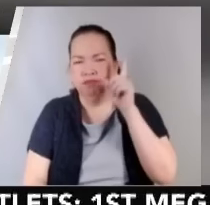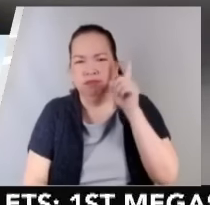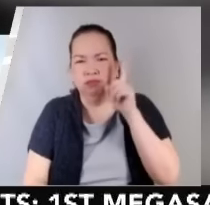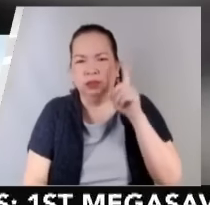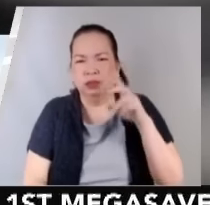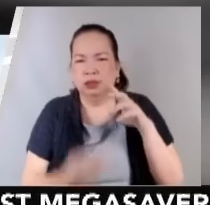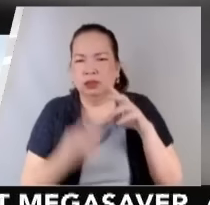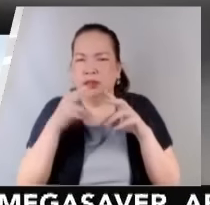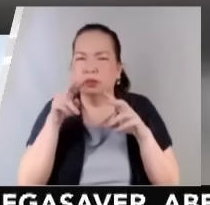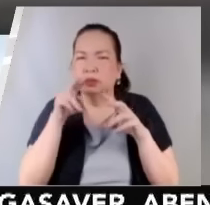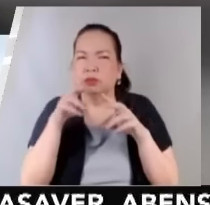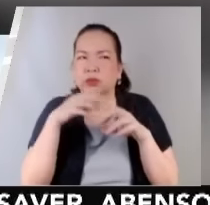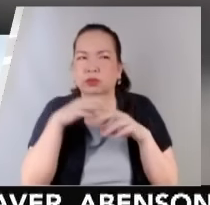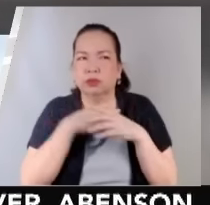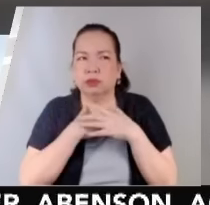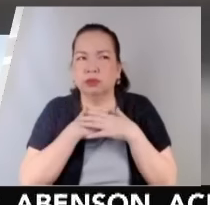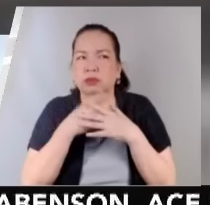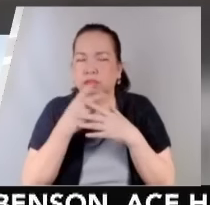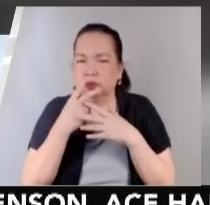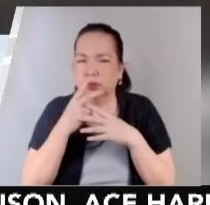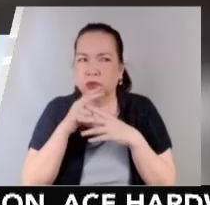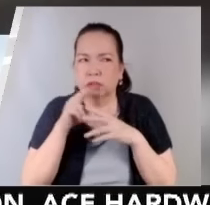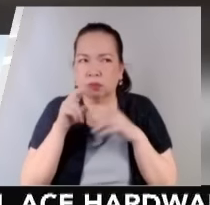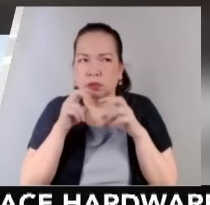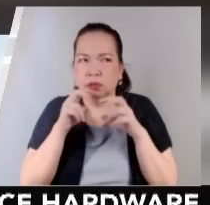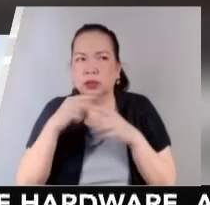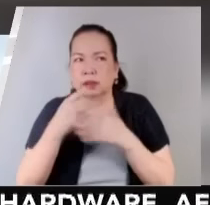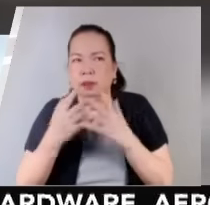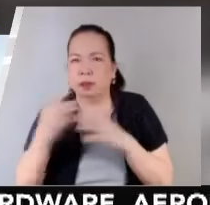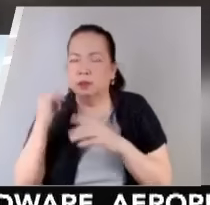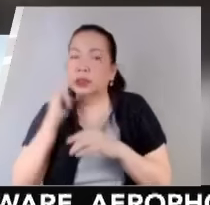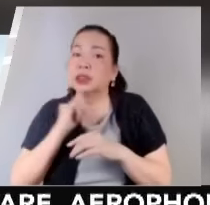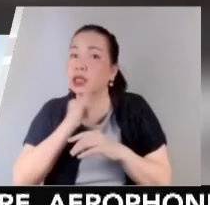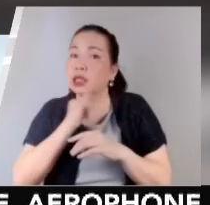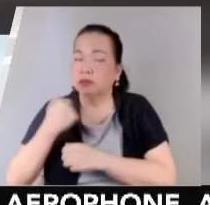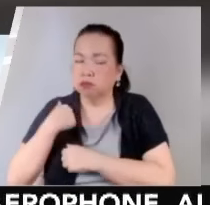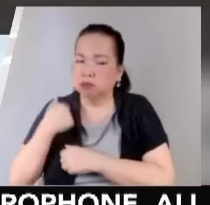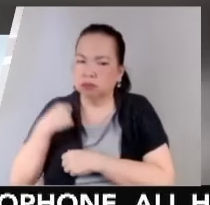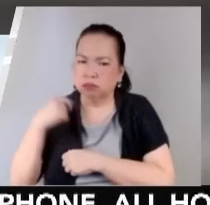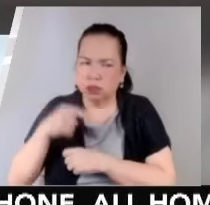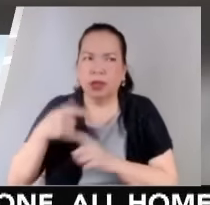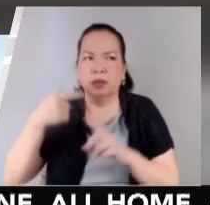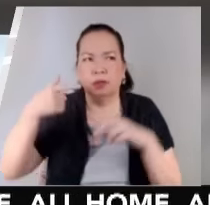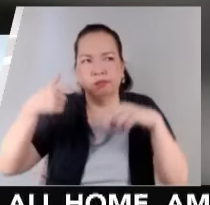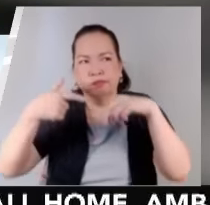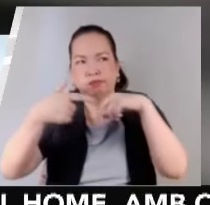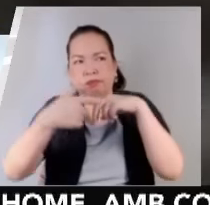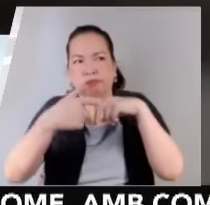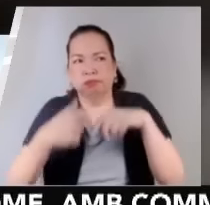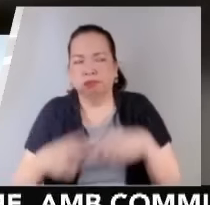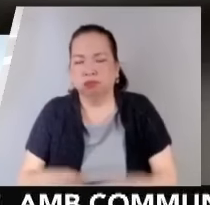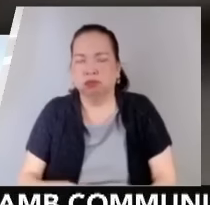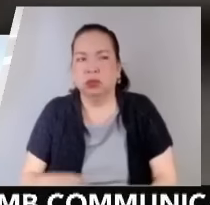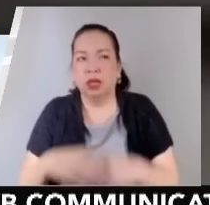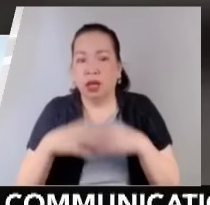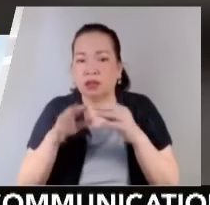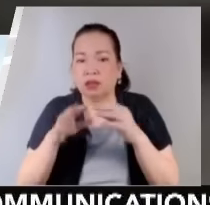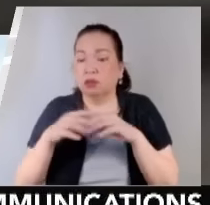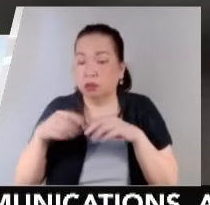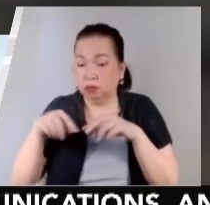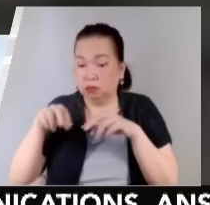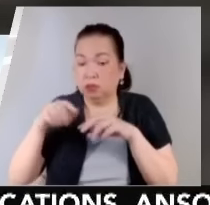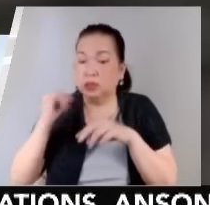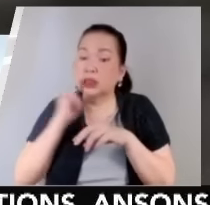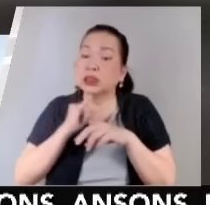militant nang abutan sila roon ng mga sundalo ng Israel at saka pinagbabaril. Matapos ito, pinaghuhulog ng mga sundalong Israel ang